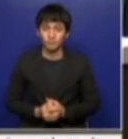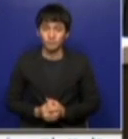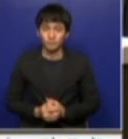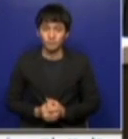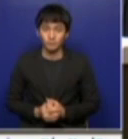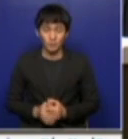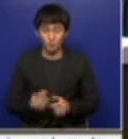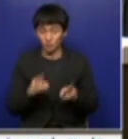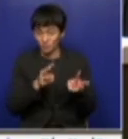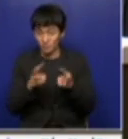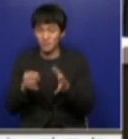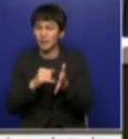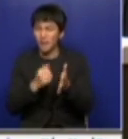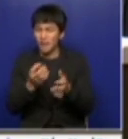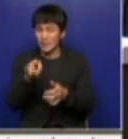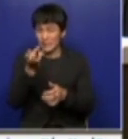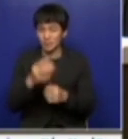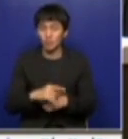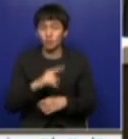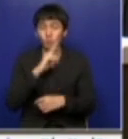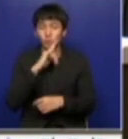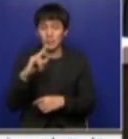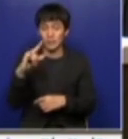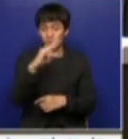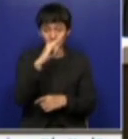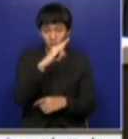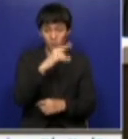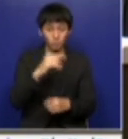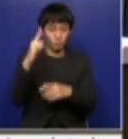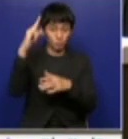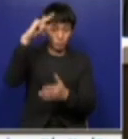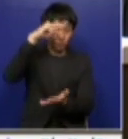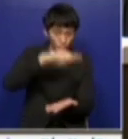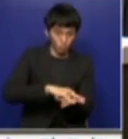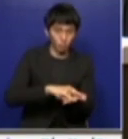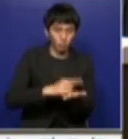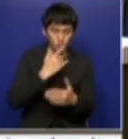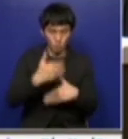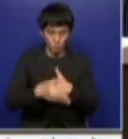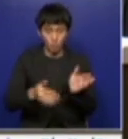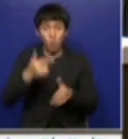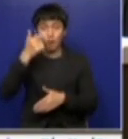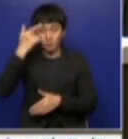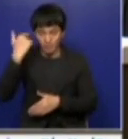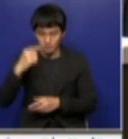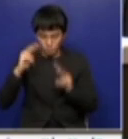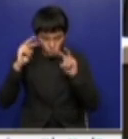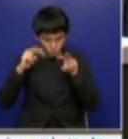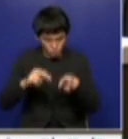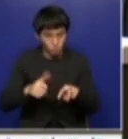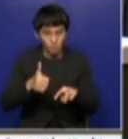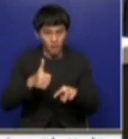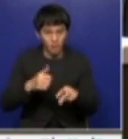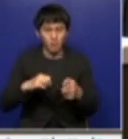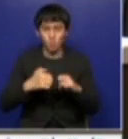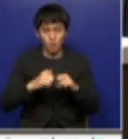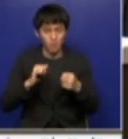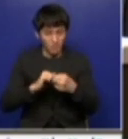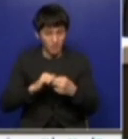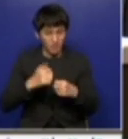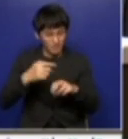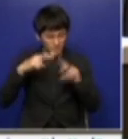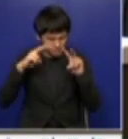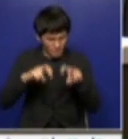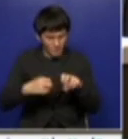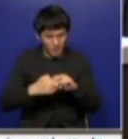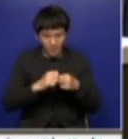เครื่องบินตกเราที่สุดที่กล่องดำใช่ไหมทำงานครับตั้งเครื่องบินตกไม่เขตการเกิดขึ้นเราที่สุดกล่องดำ